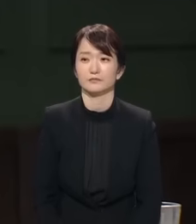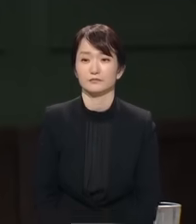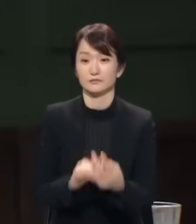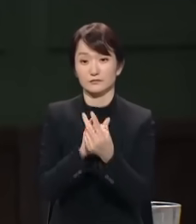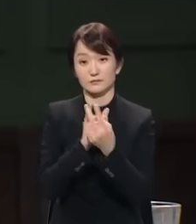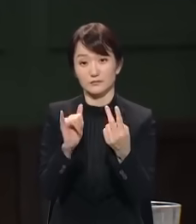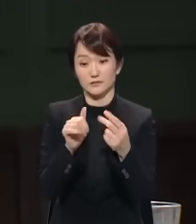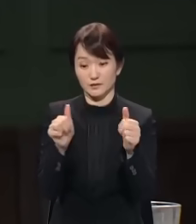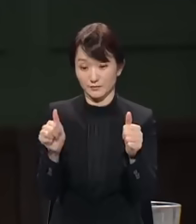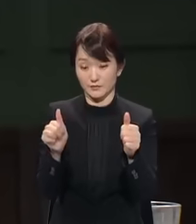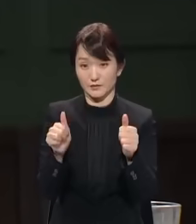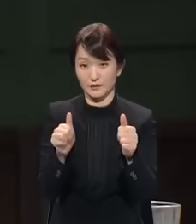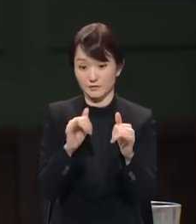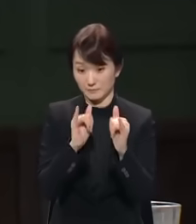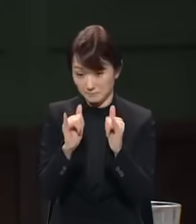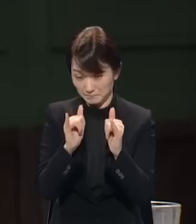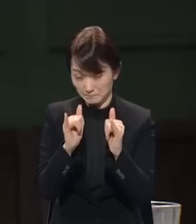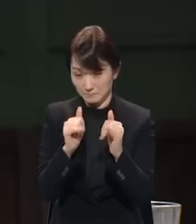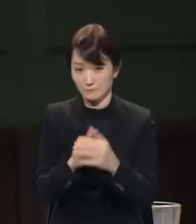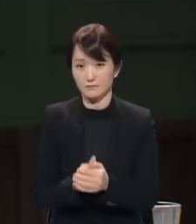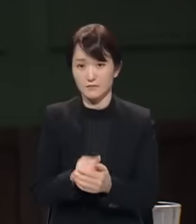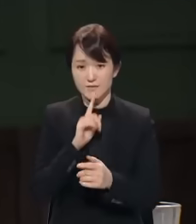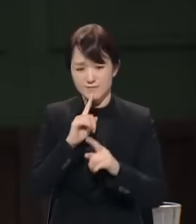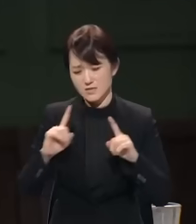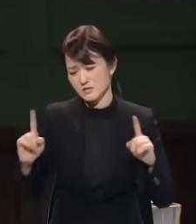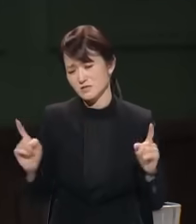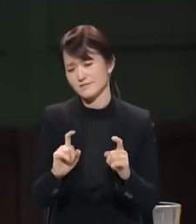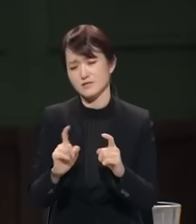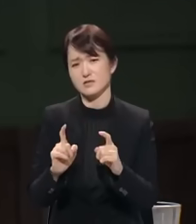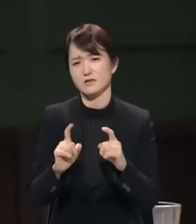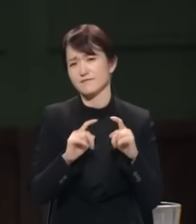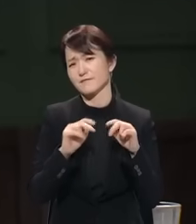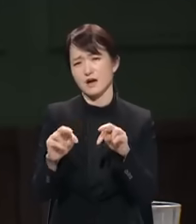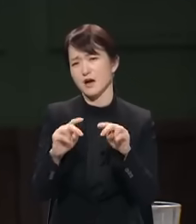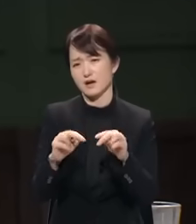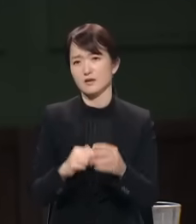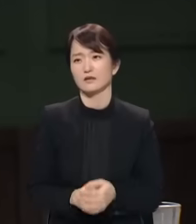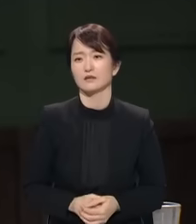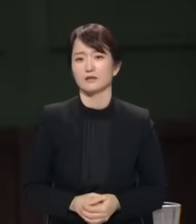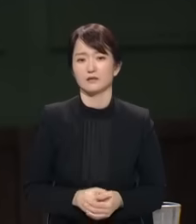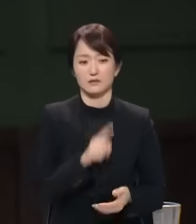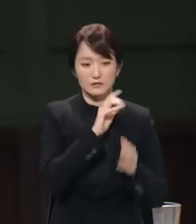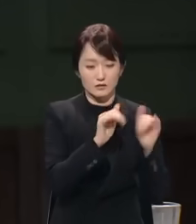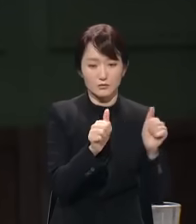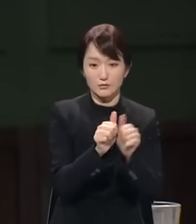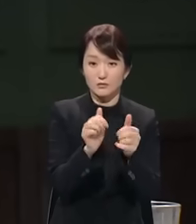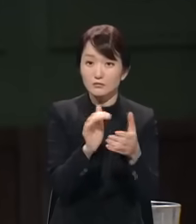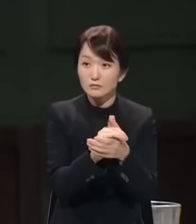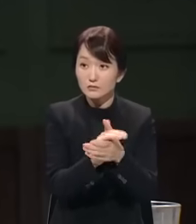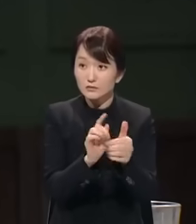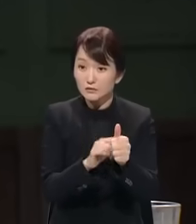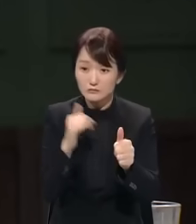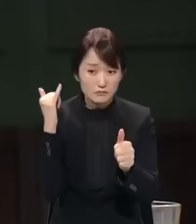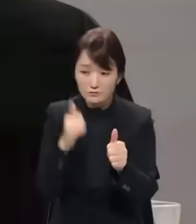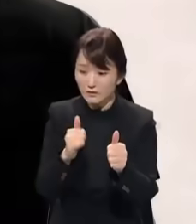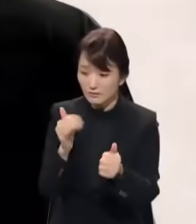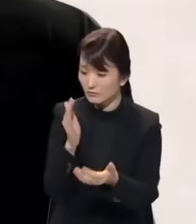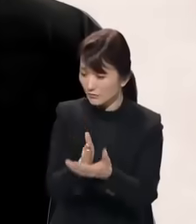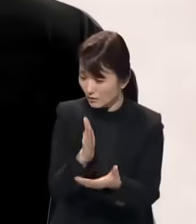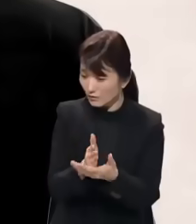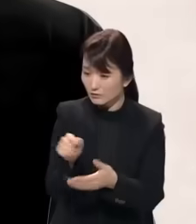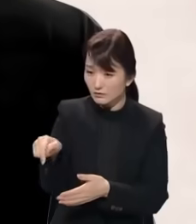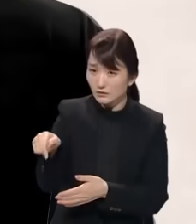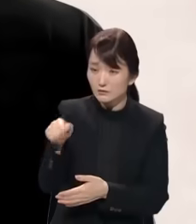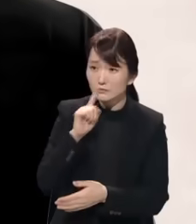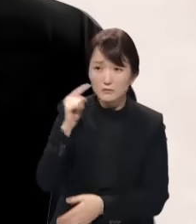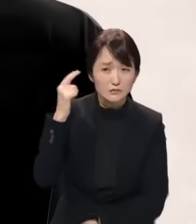뭐 저런 식으로 일종의 시비를 거니까 말다툼이 좀 이어졌고요. 그래서 제보자 남자친구가 자꾸 이런 식으로 전화하지 마라. 당신